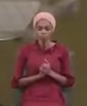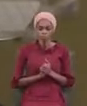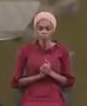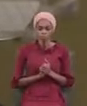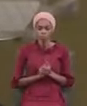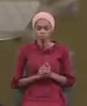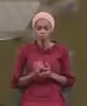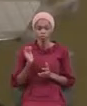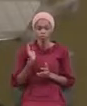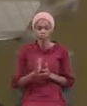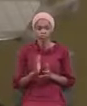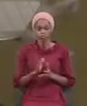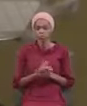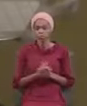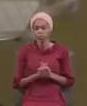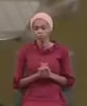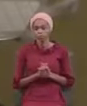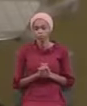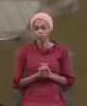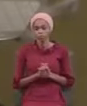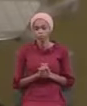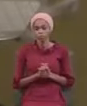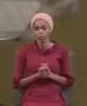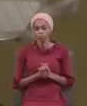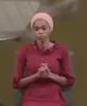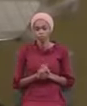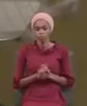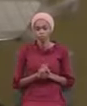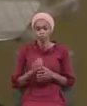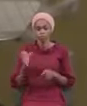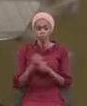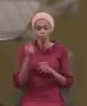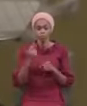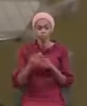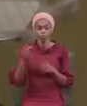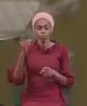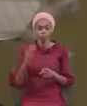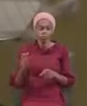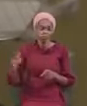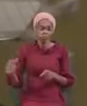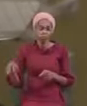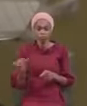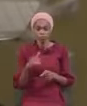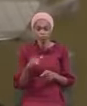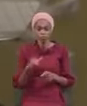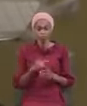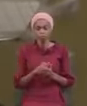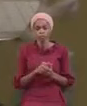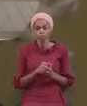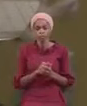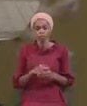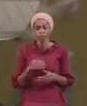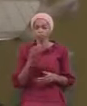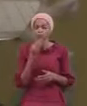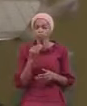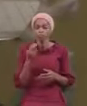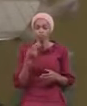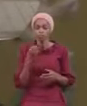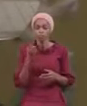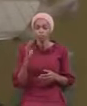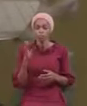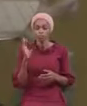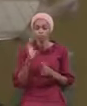Dieu et qui s'adonnent au péchés présenté Hébreux chapitre 10 Hébreux 10 je vous lis le verset